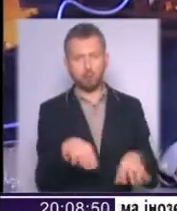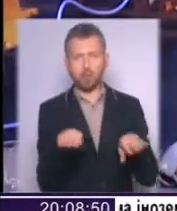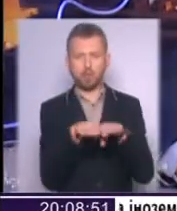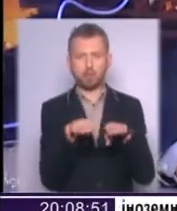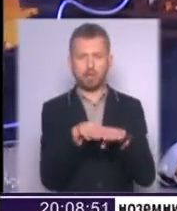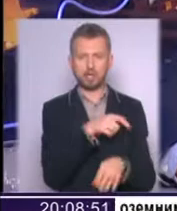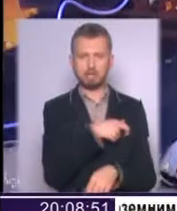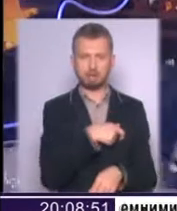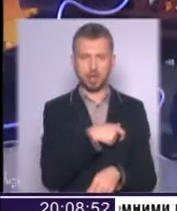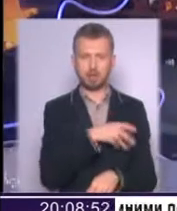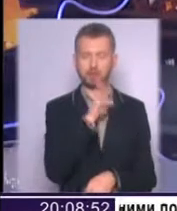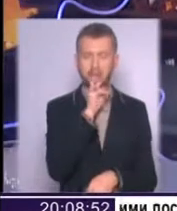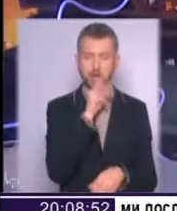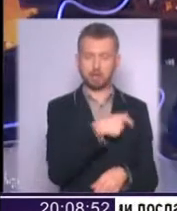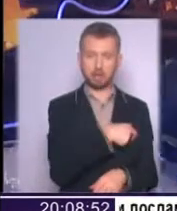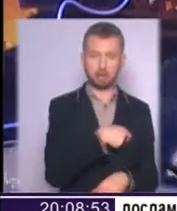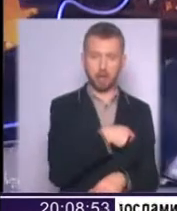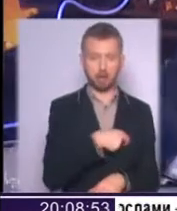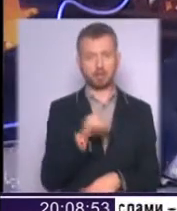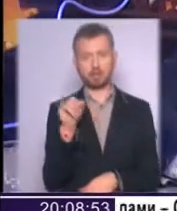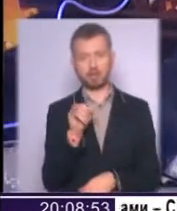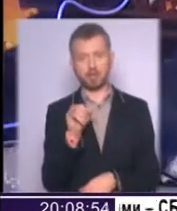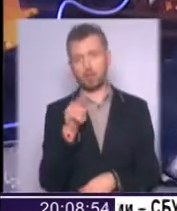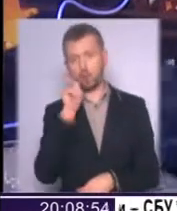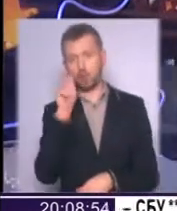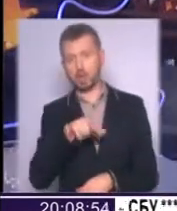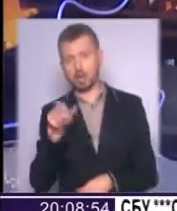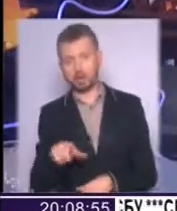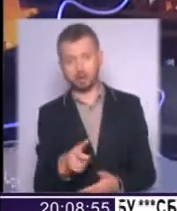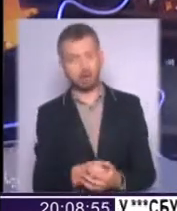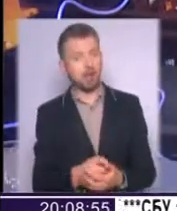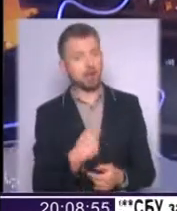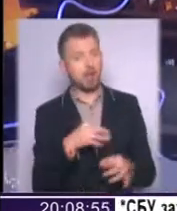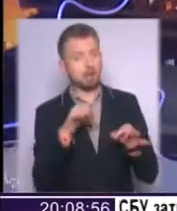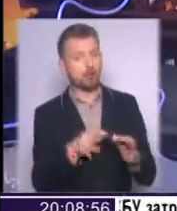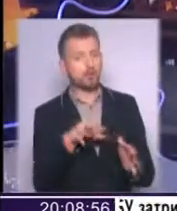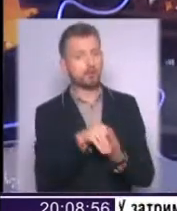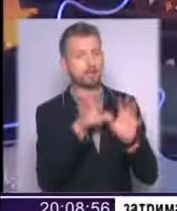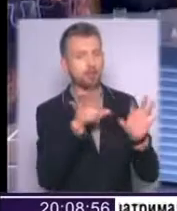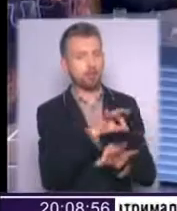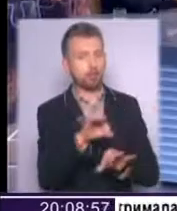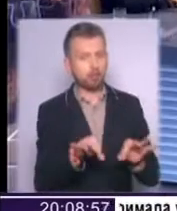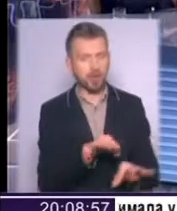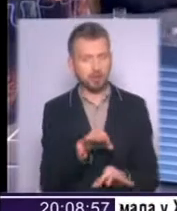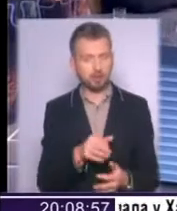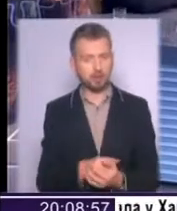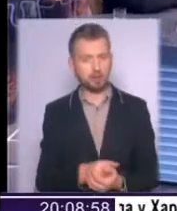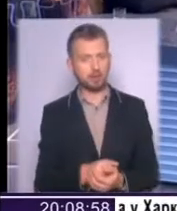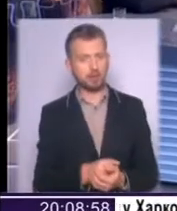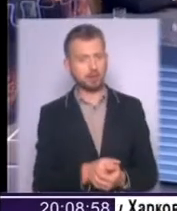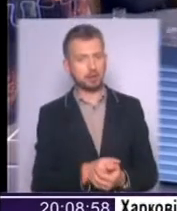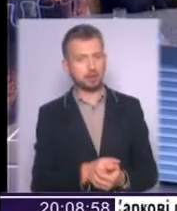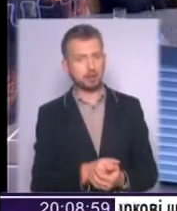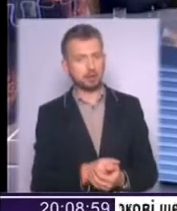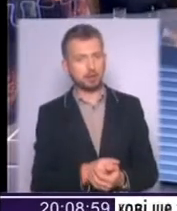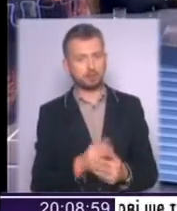депутатів, зарплати депутатів з українцями. Я, до речі, вніс законопроект. Депутатів відповідальністю більше.